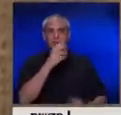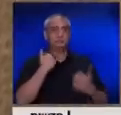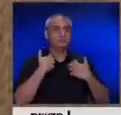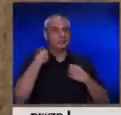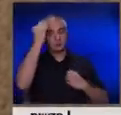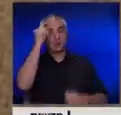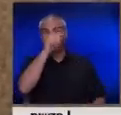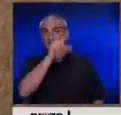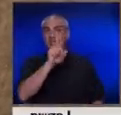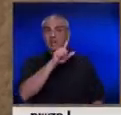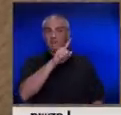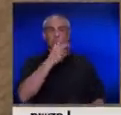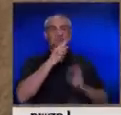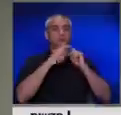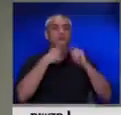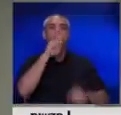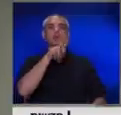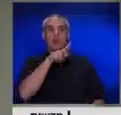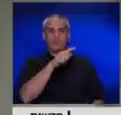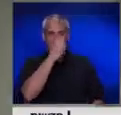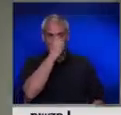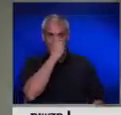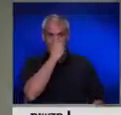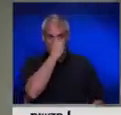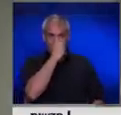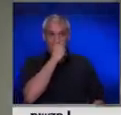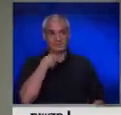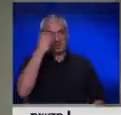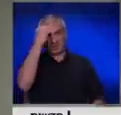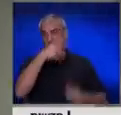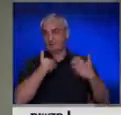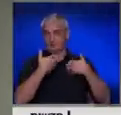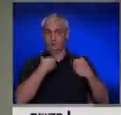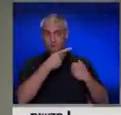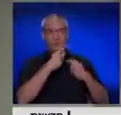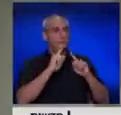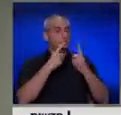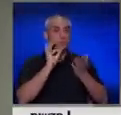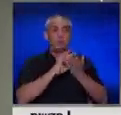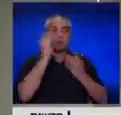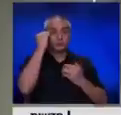שלמדה אצל לוינשטיין בתחילת שנות ה-2000. אני למדתי בסטודיו, ומה שקראת אותו שיעור, נגד העיניים האבומות של כל